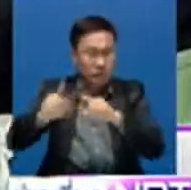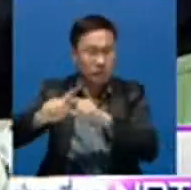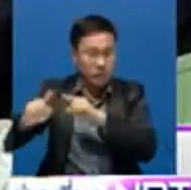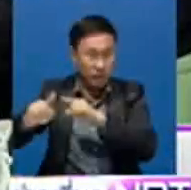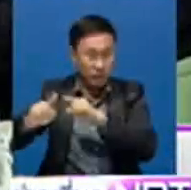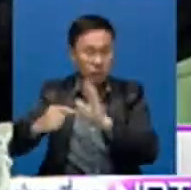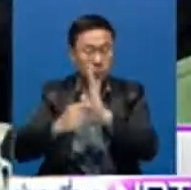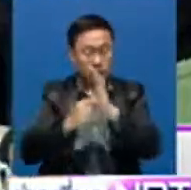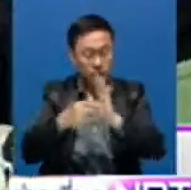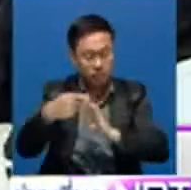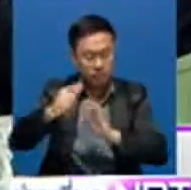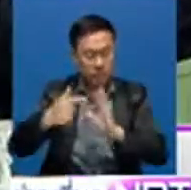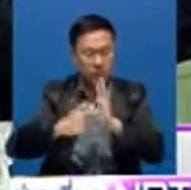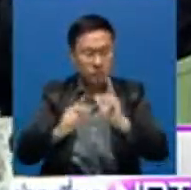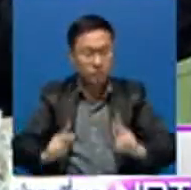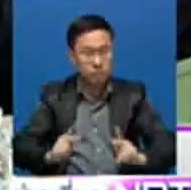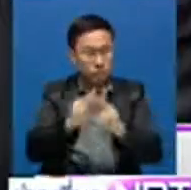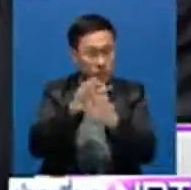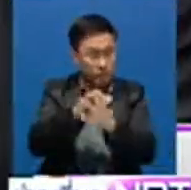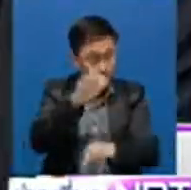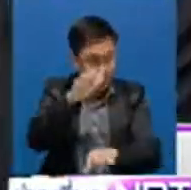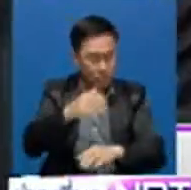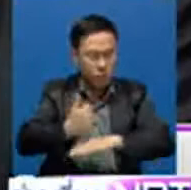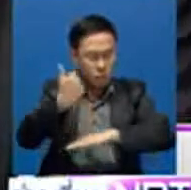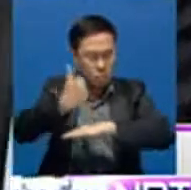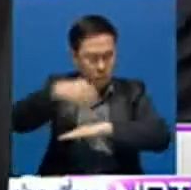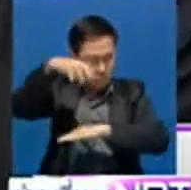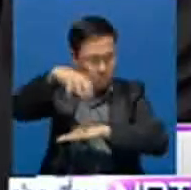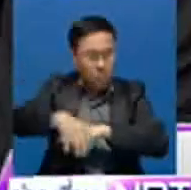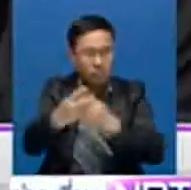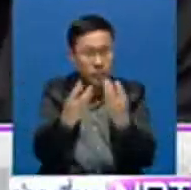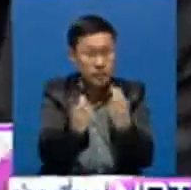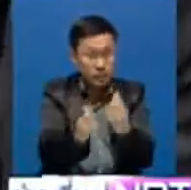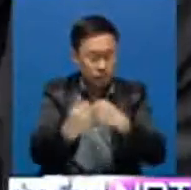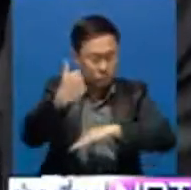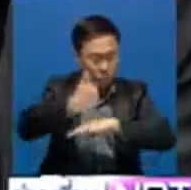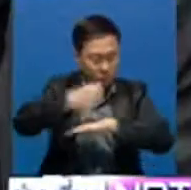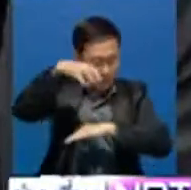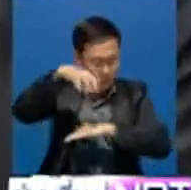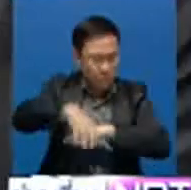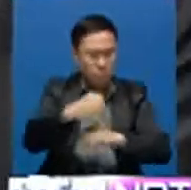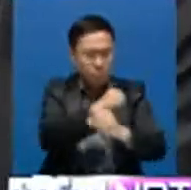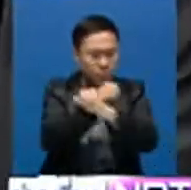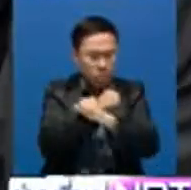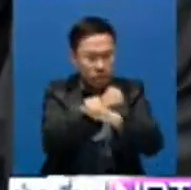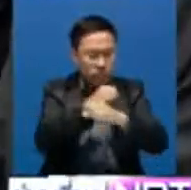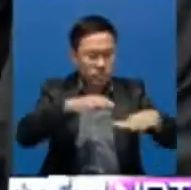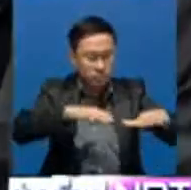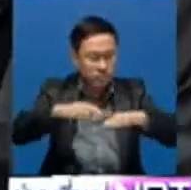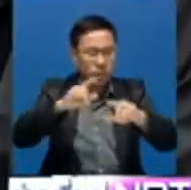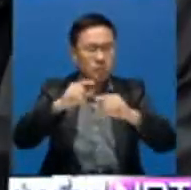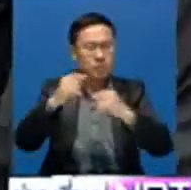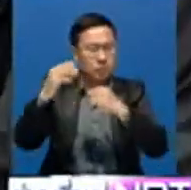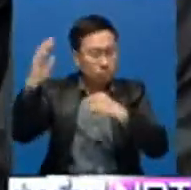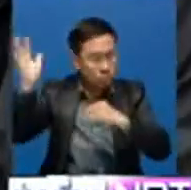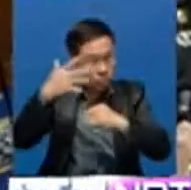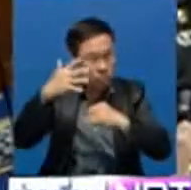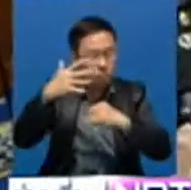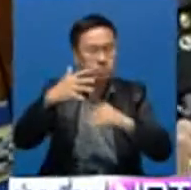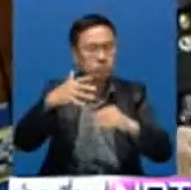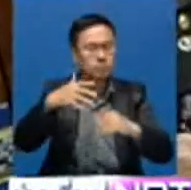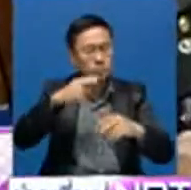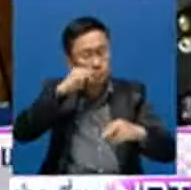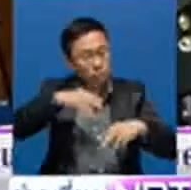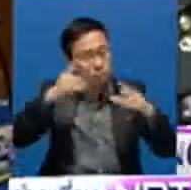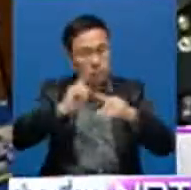เช่นปลัดกระทรวงมหาดไทยอธิบดีกรมที่ดินอธิบดีกรมป้องกันและบรรเทาสาธารณภัยอธิบดีกรมโยธาธิการ